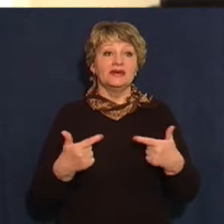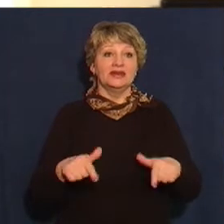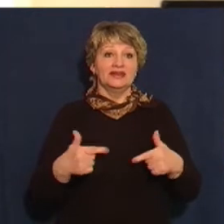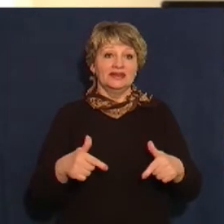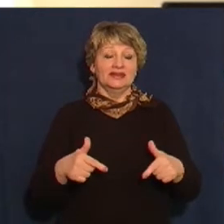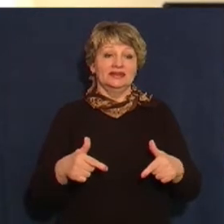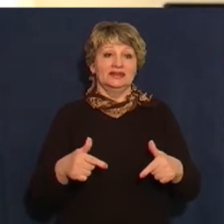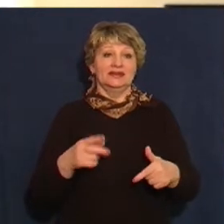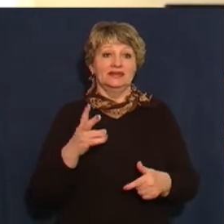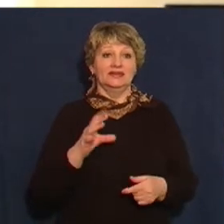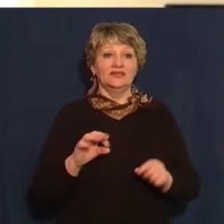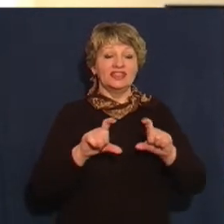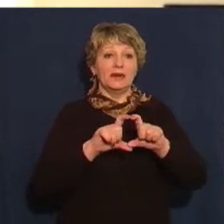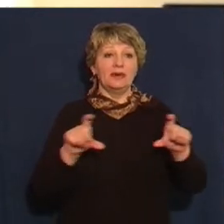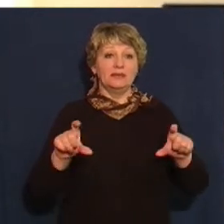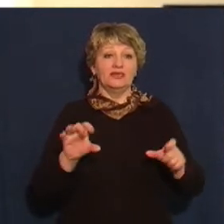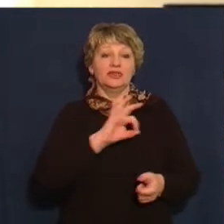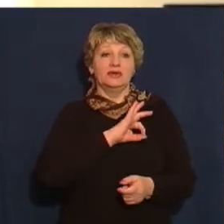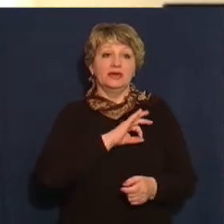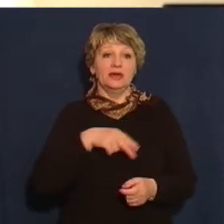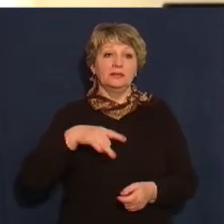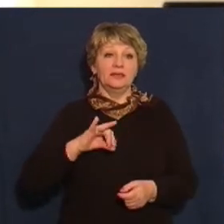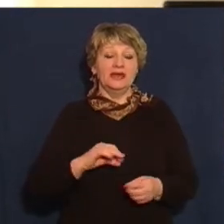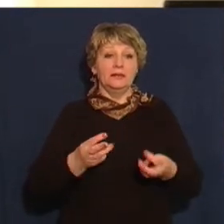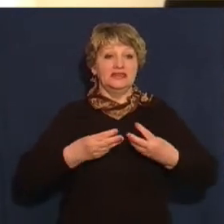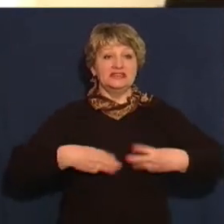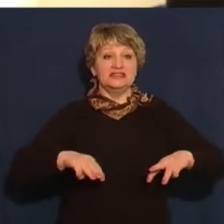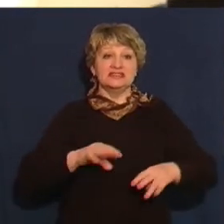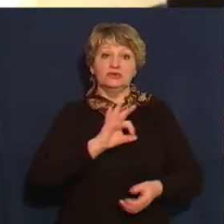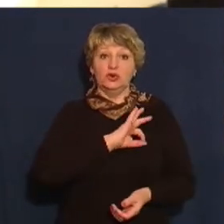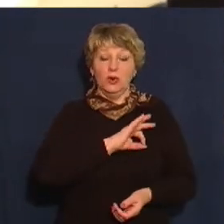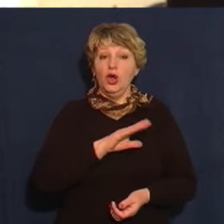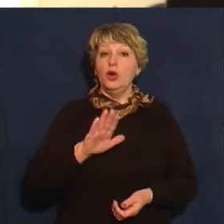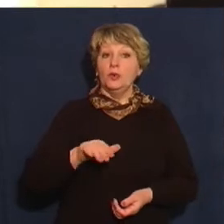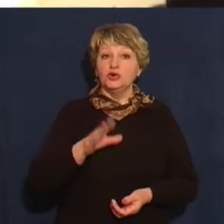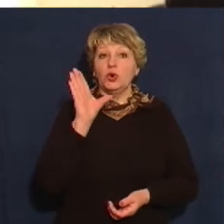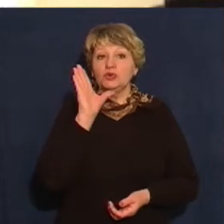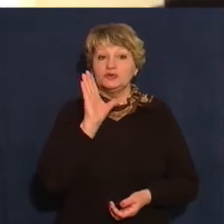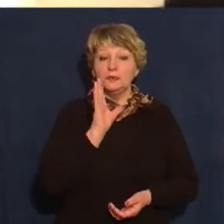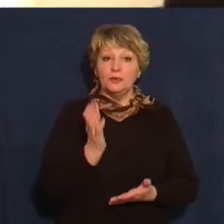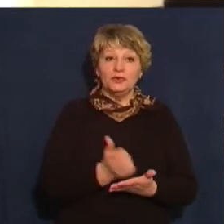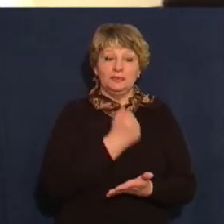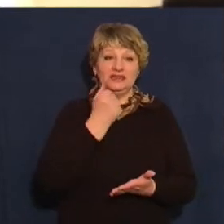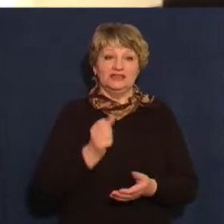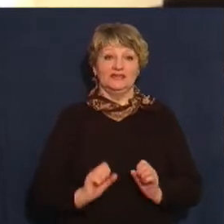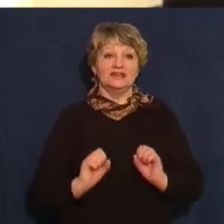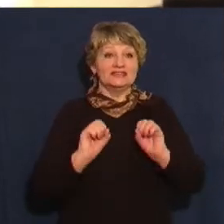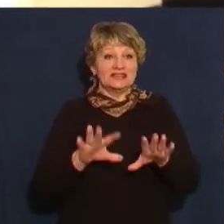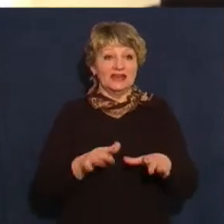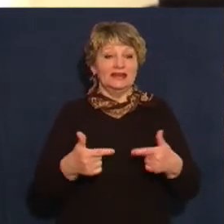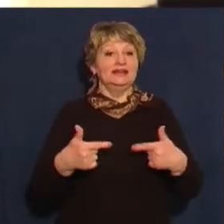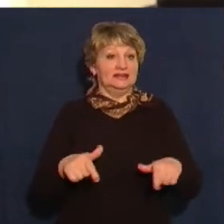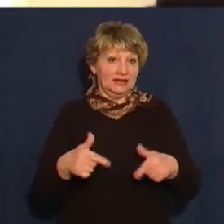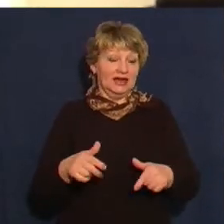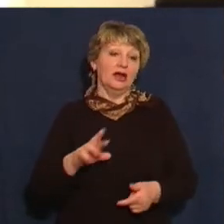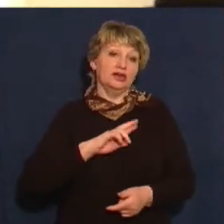департаменті нотаріату при Міністерстві юстиції. І після успішного здачі відповідного іспиту